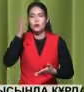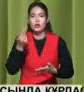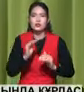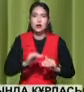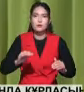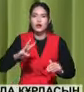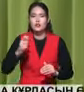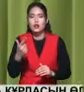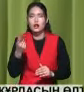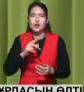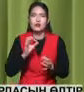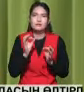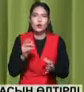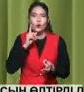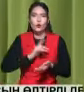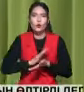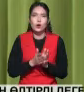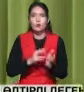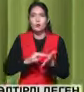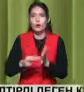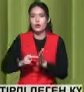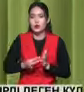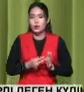бастап ұйымдастырылса, ертең үлкен қолдау